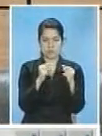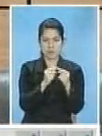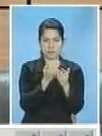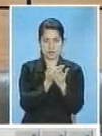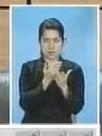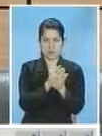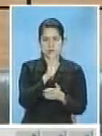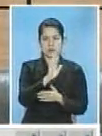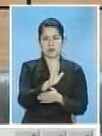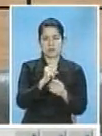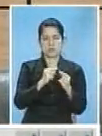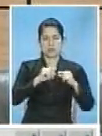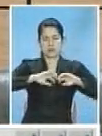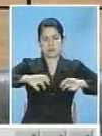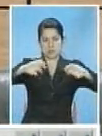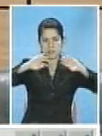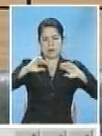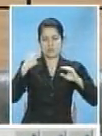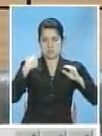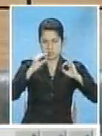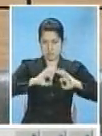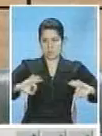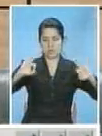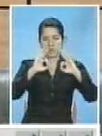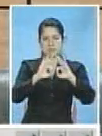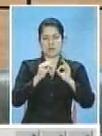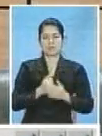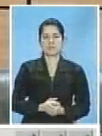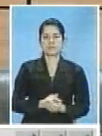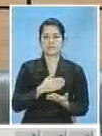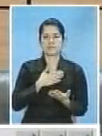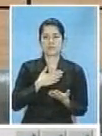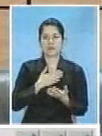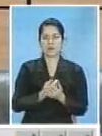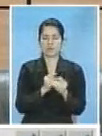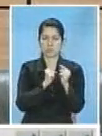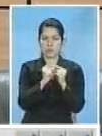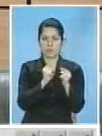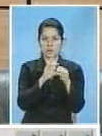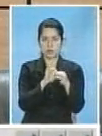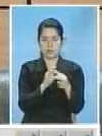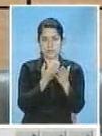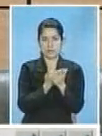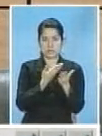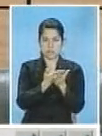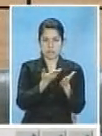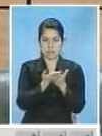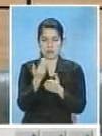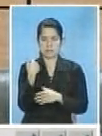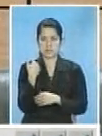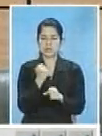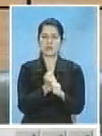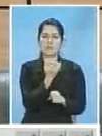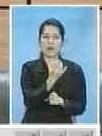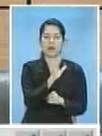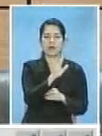ของรัฐบาลซึ่งเป็นเรื่องที่สำคัญมากนะครับว่าเรามาพูดกันเรื่องรายจ่ายว่าจะมีเอาไปใช้ทำอะไรบ้างในแต่ละกระทรว